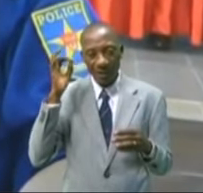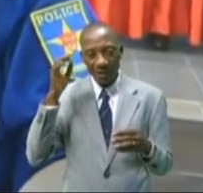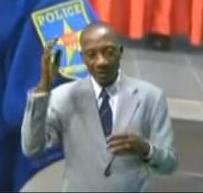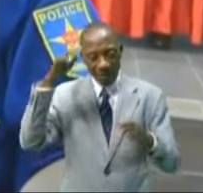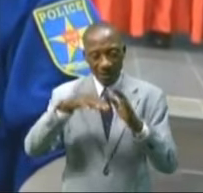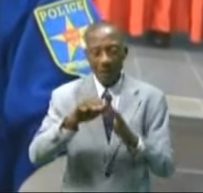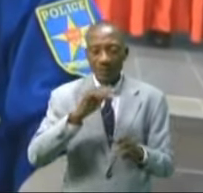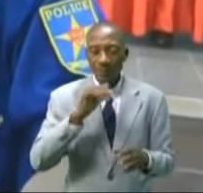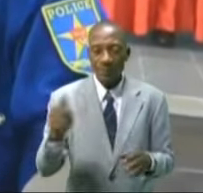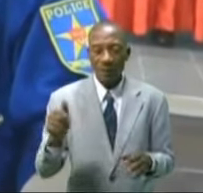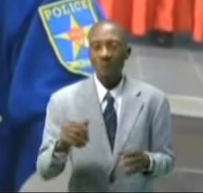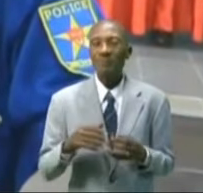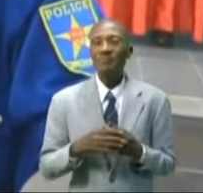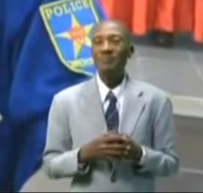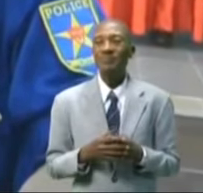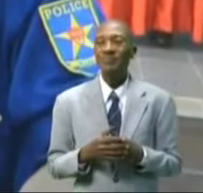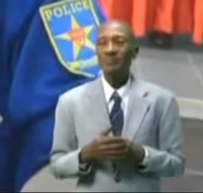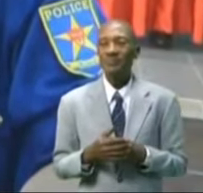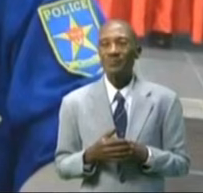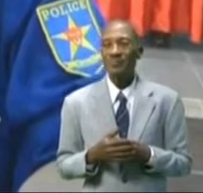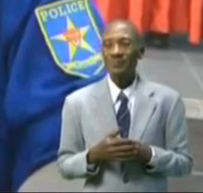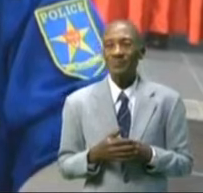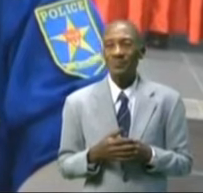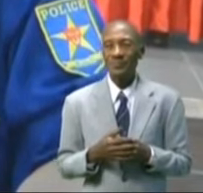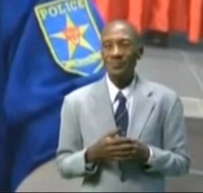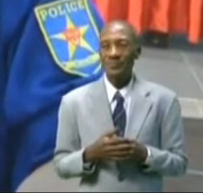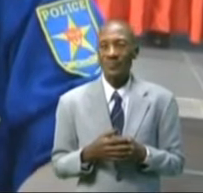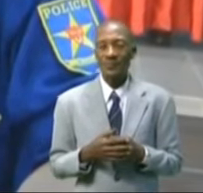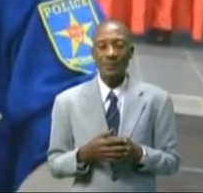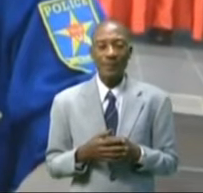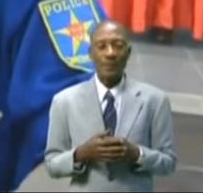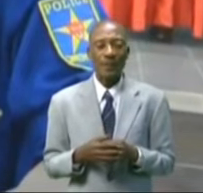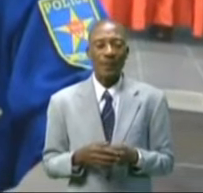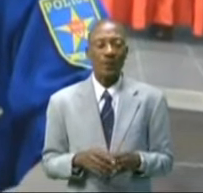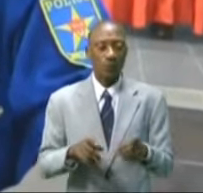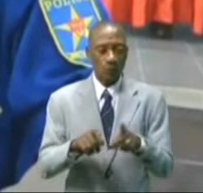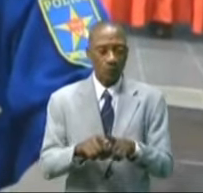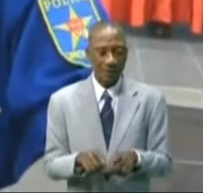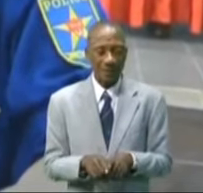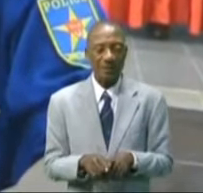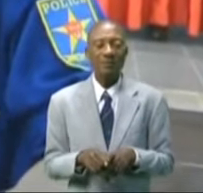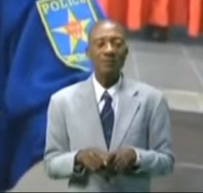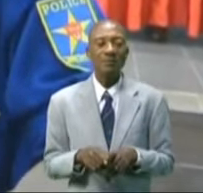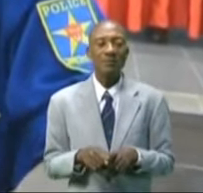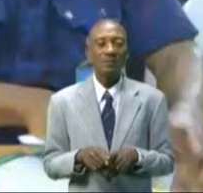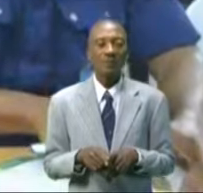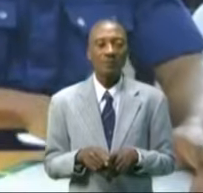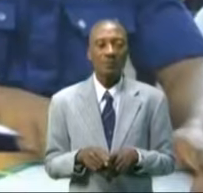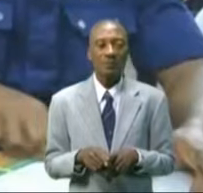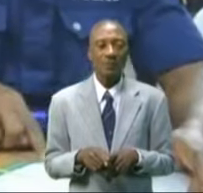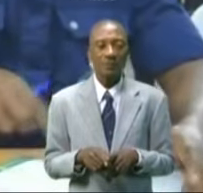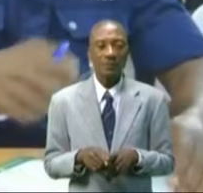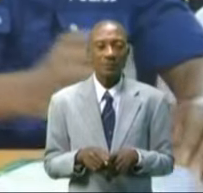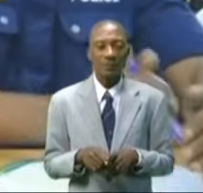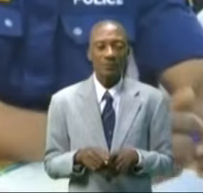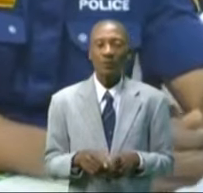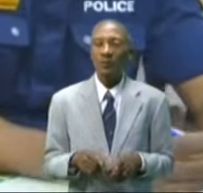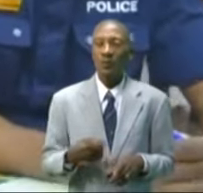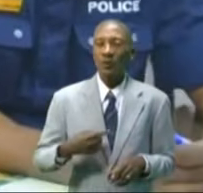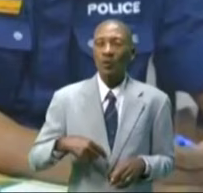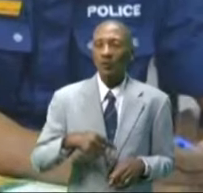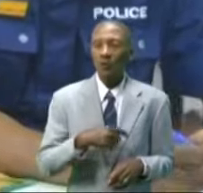Deuxième objectif, produire un plan d'action d'urgence visant à résoudre de